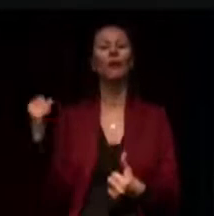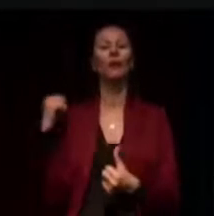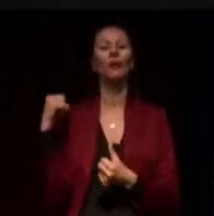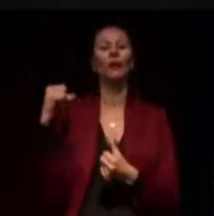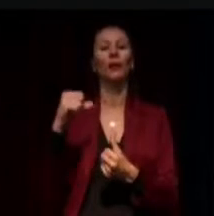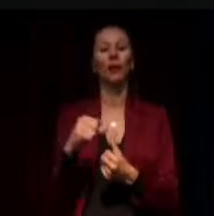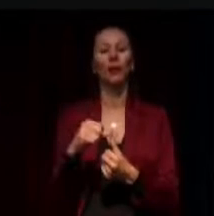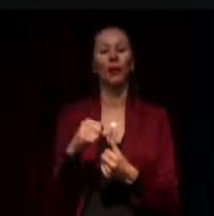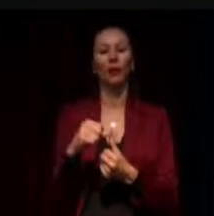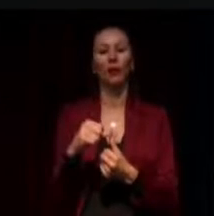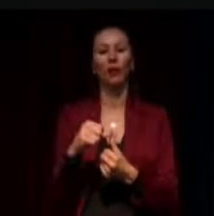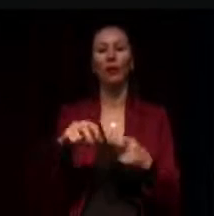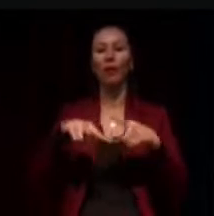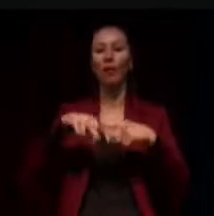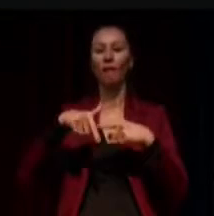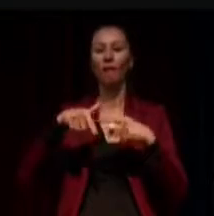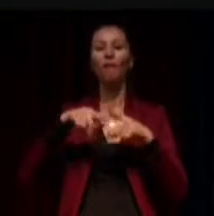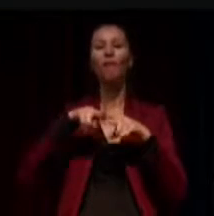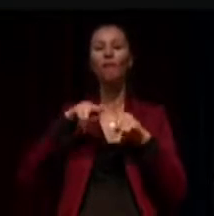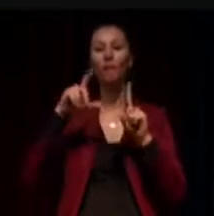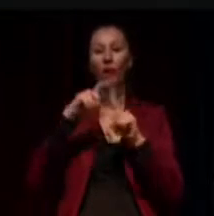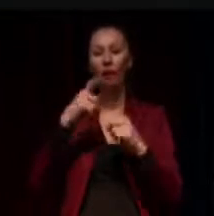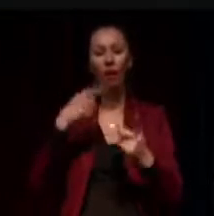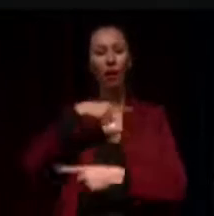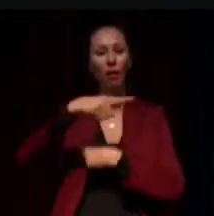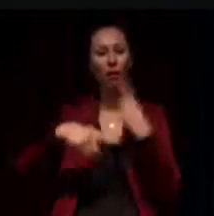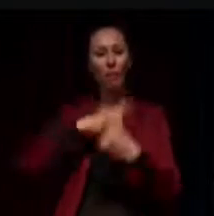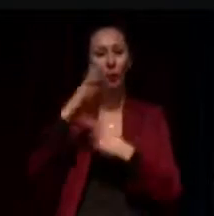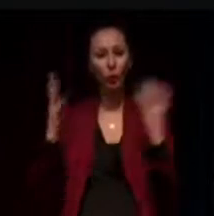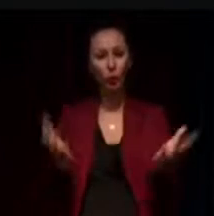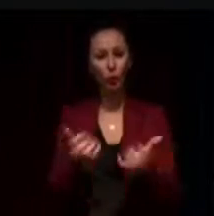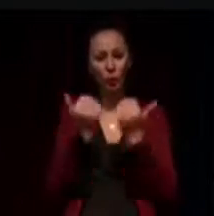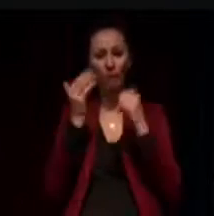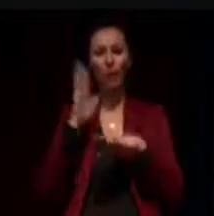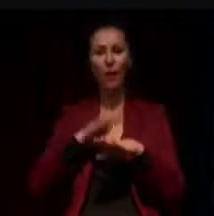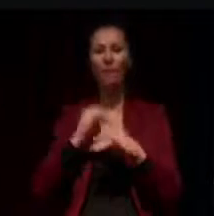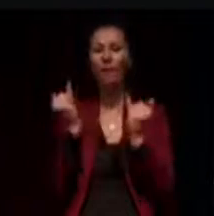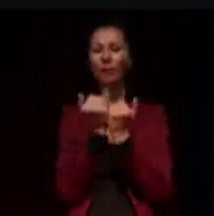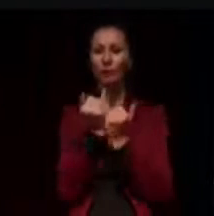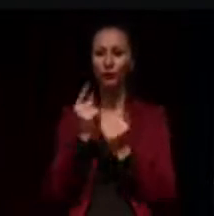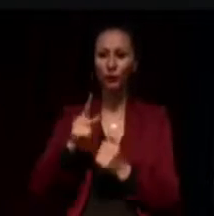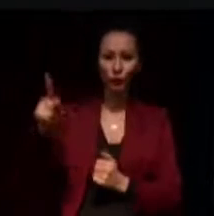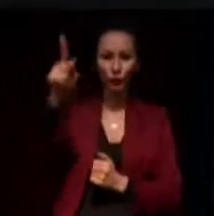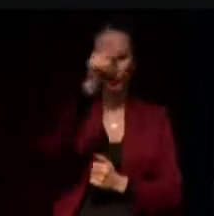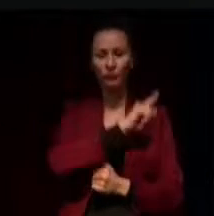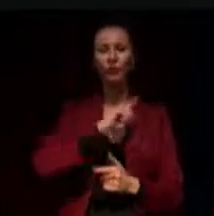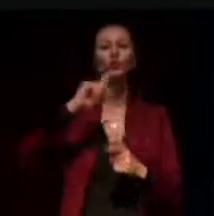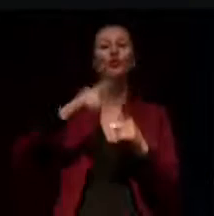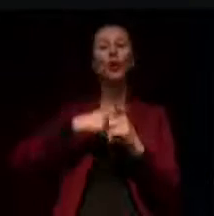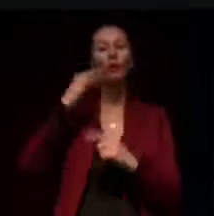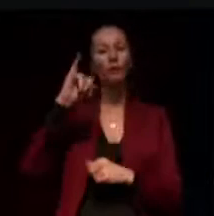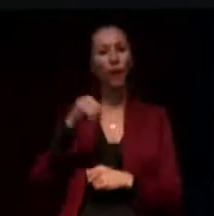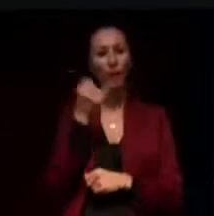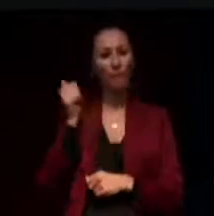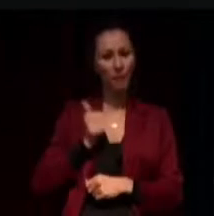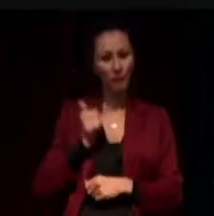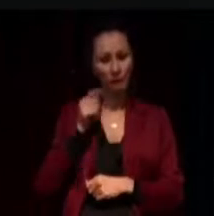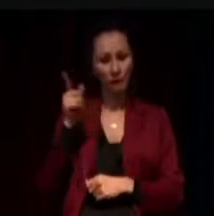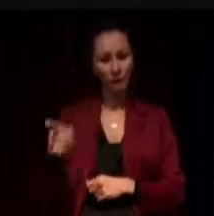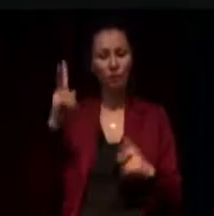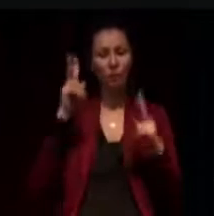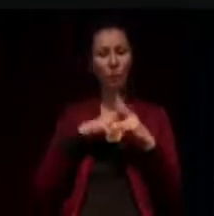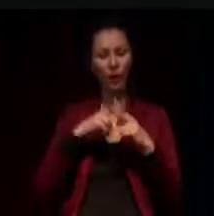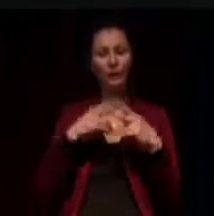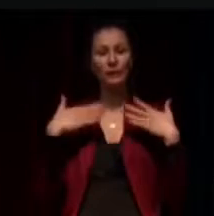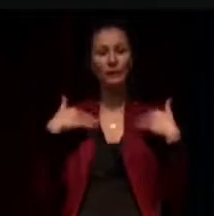Yine AFAD, arama kurtarma yapan kardeşlerimiz, jandarma, polis, sağlık